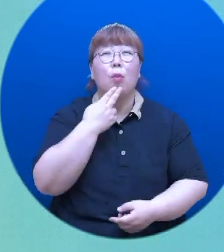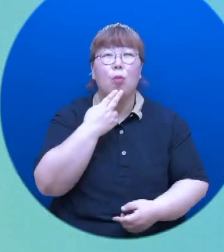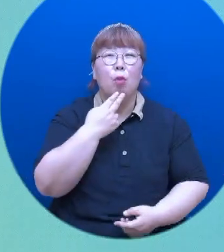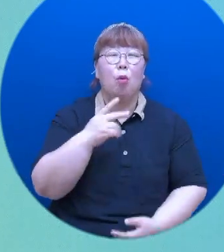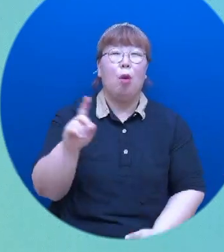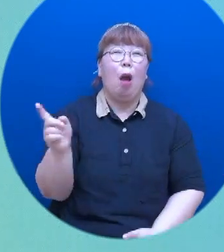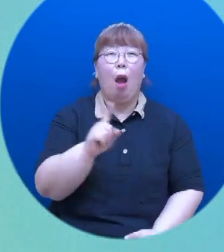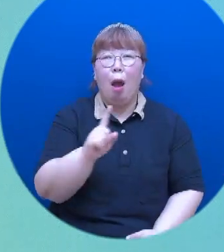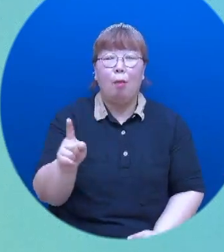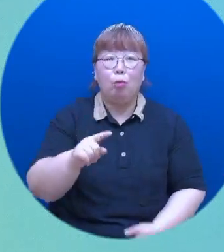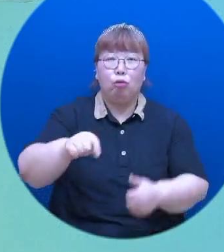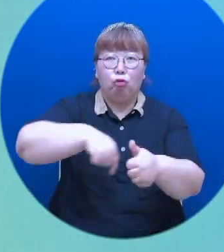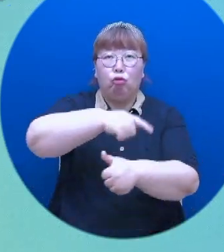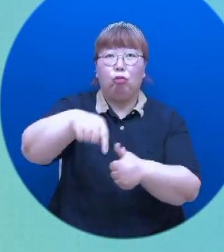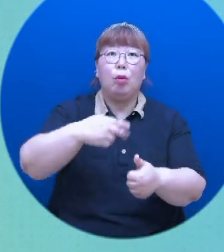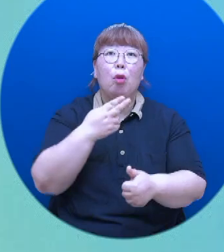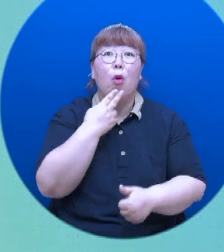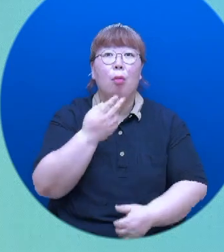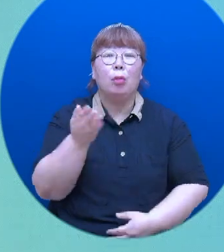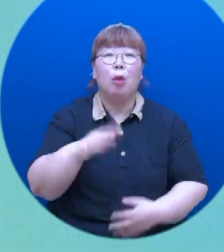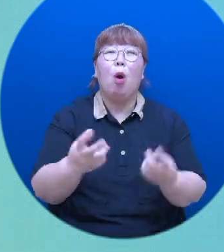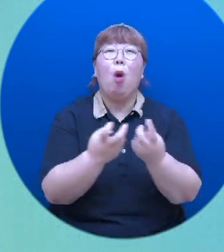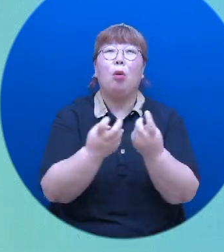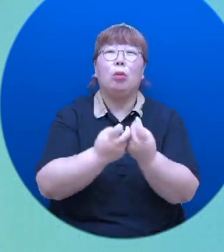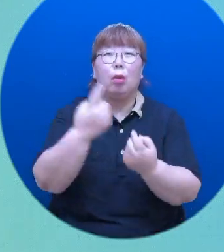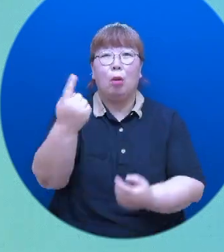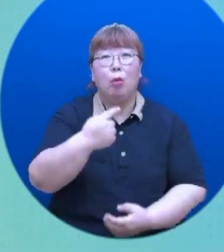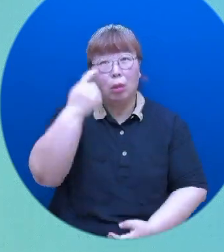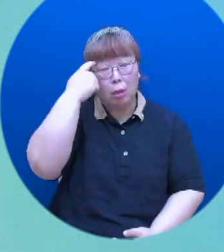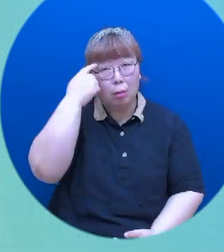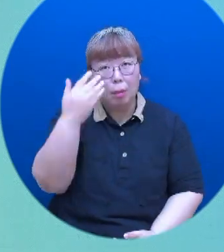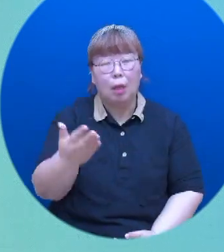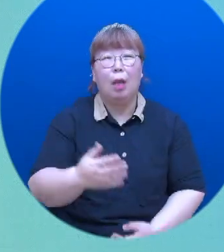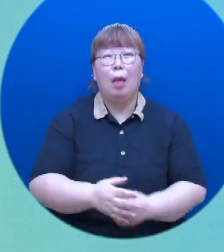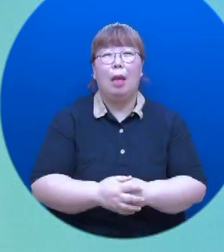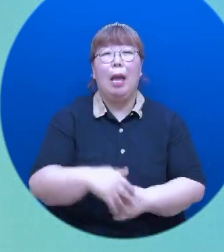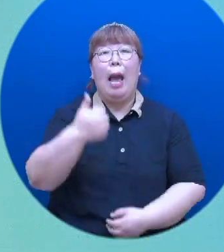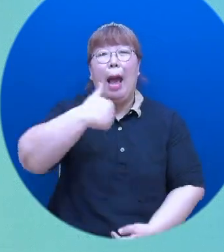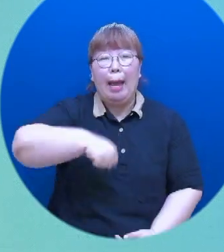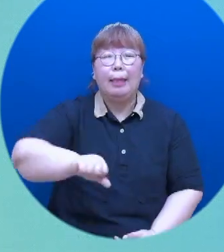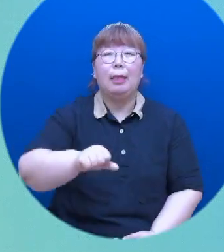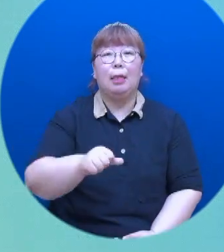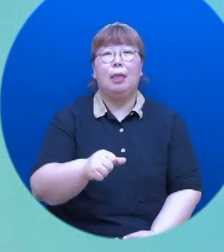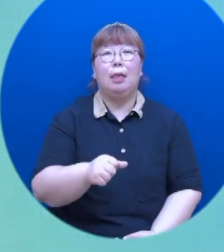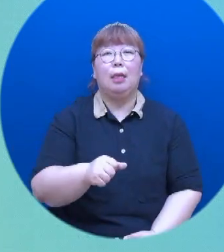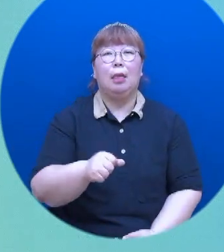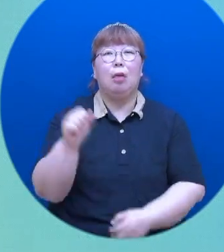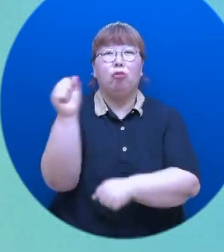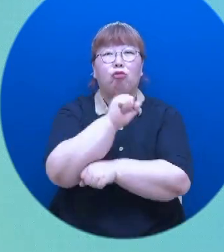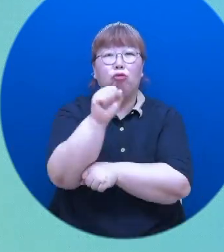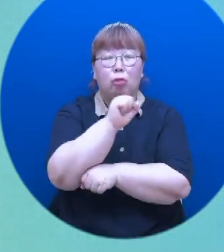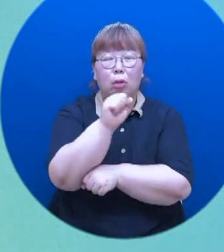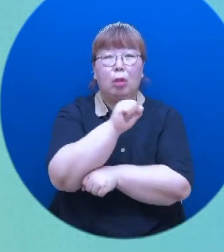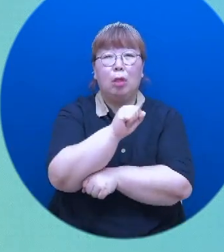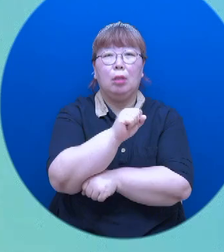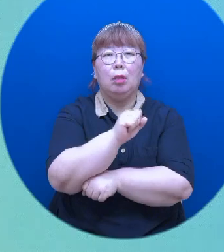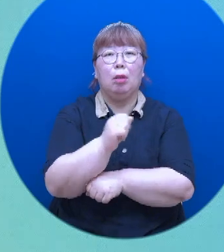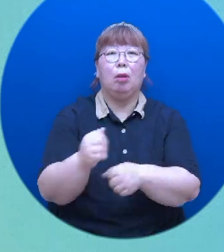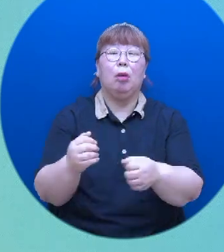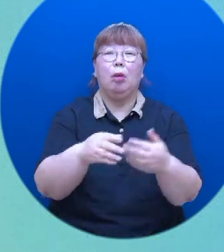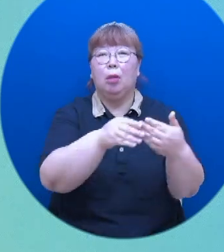아무도 옆에 없는데 어떻게 여기까지 오셨나요? 아들이 차로 여기까지 저를 태워도